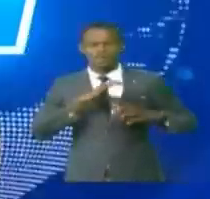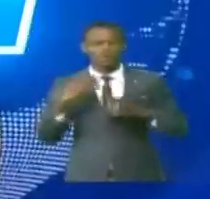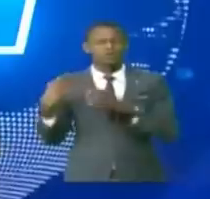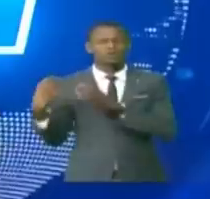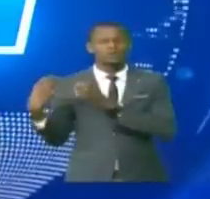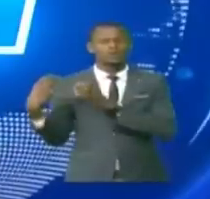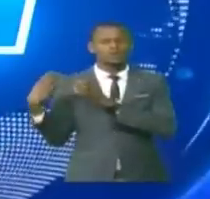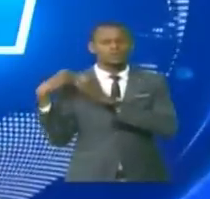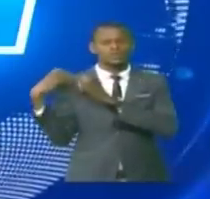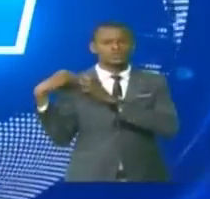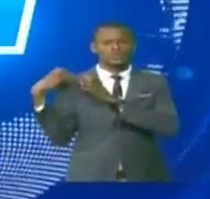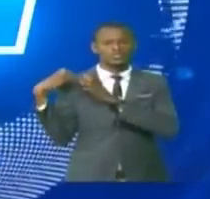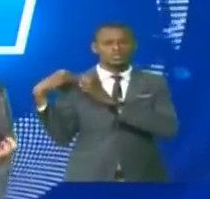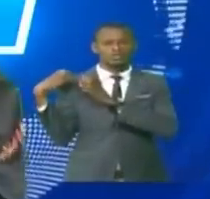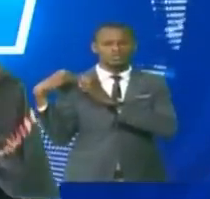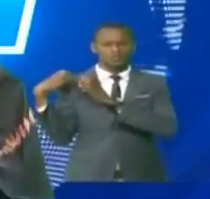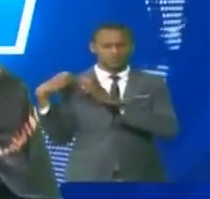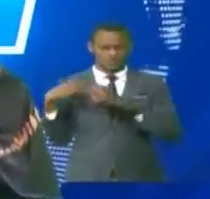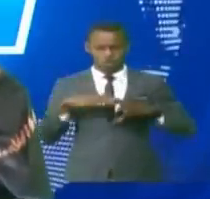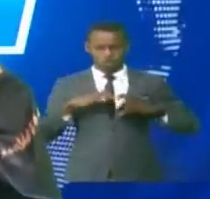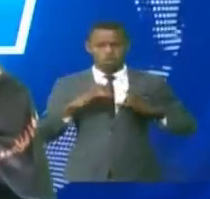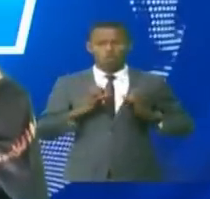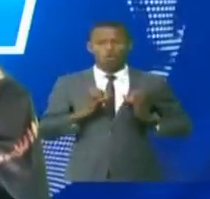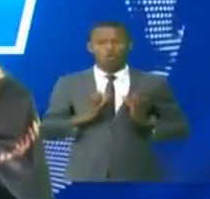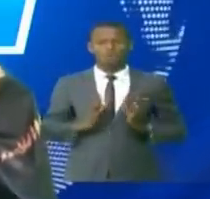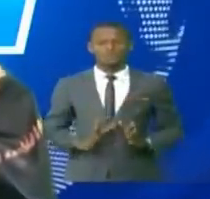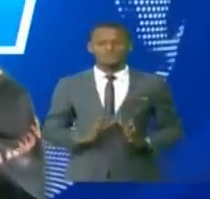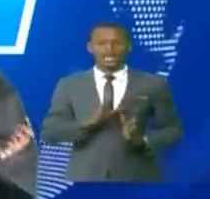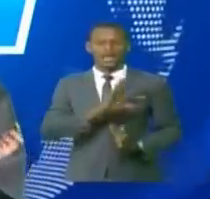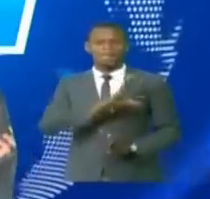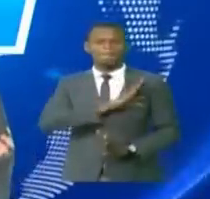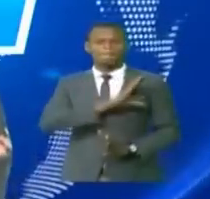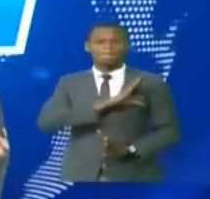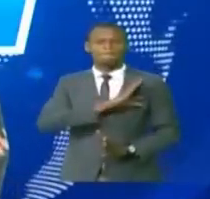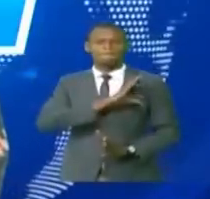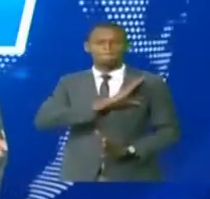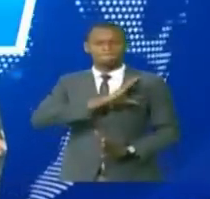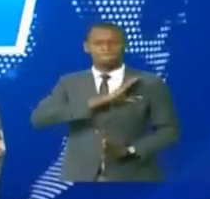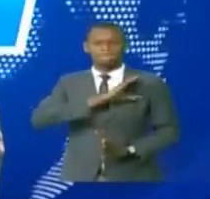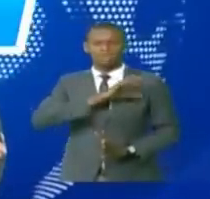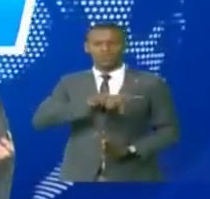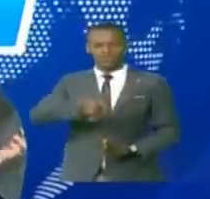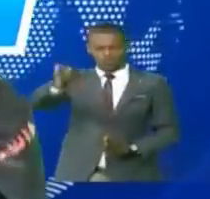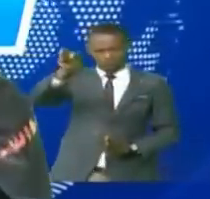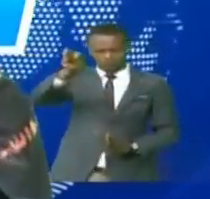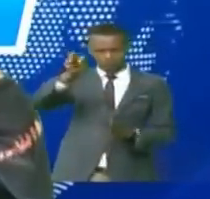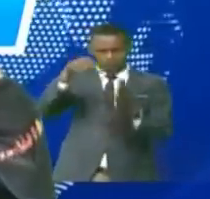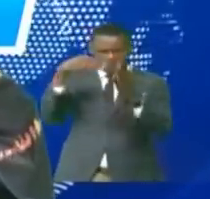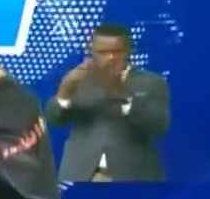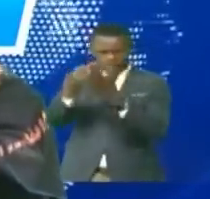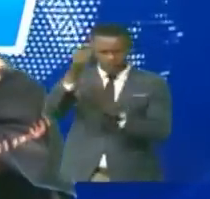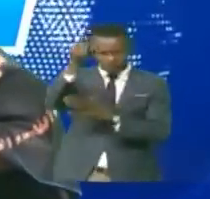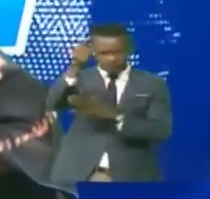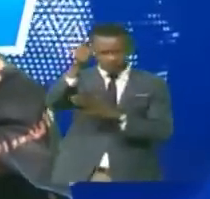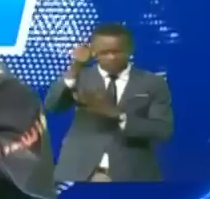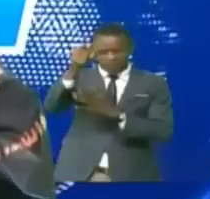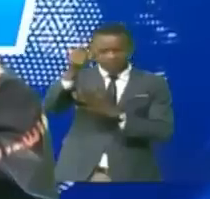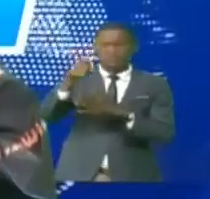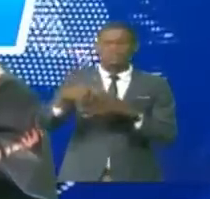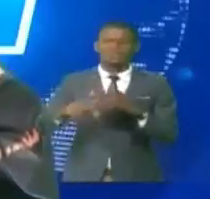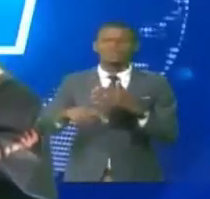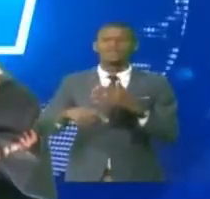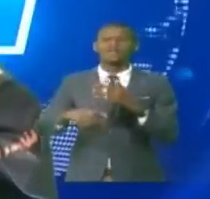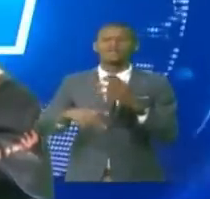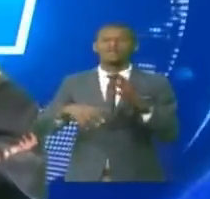police administrative, le général-major Abba Van François, a tenu une parade spéciale dans l'enceinte du